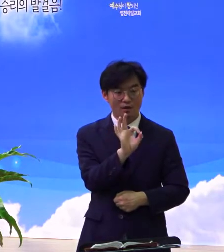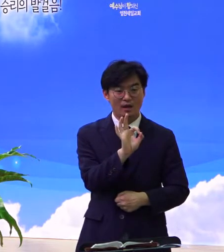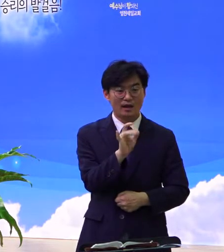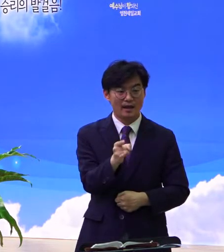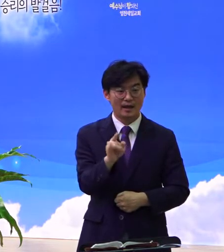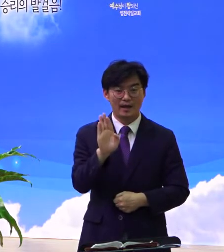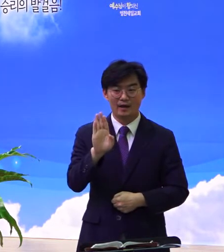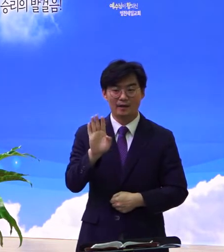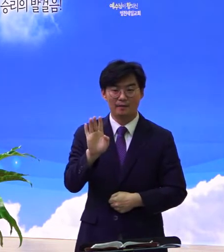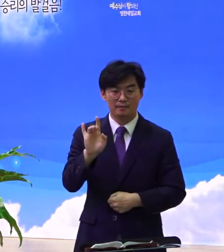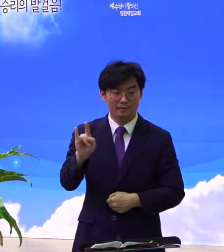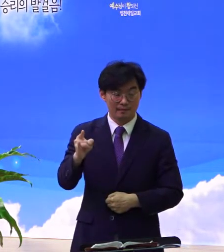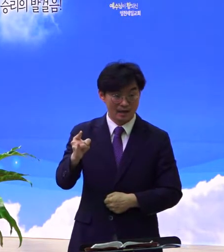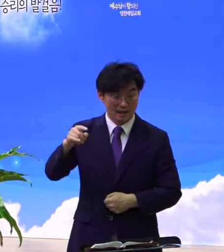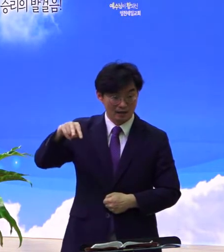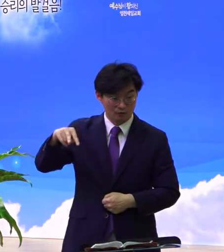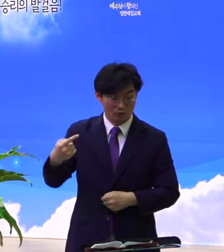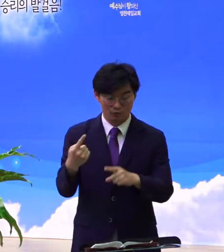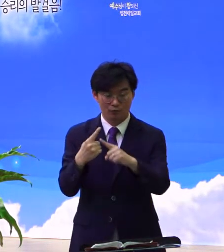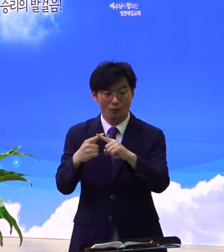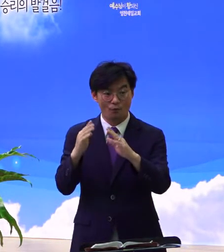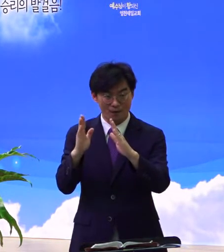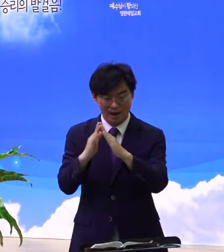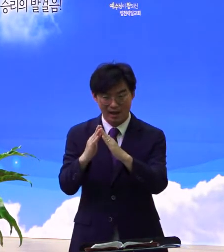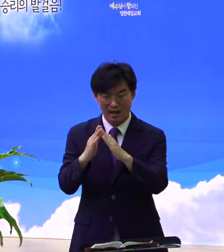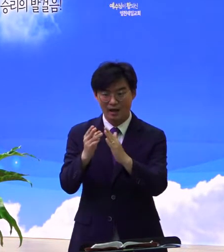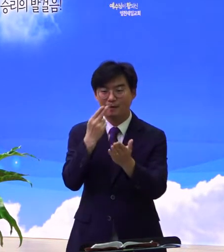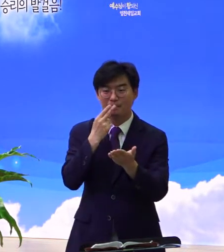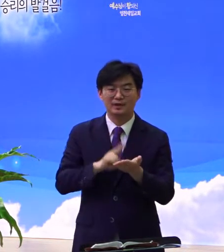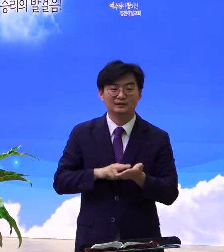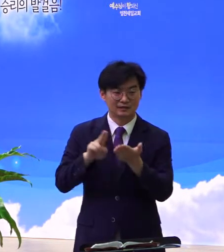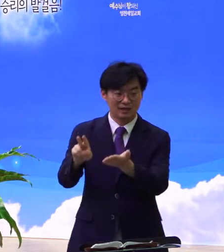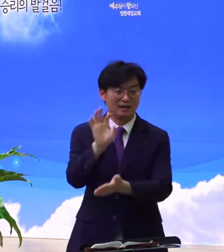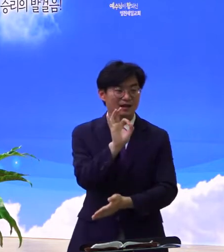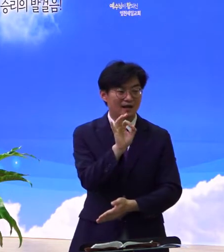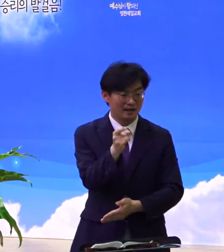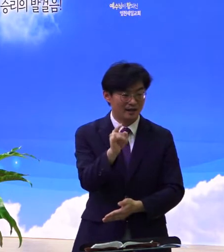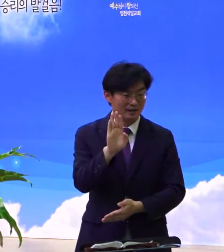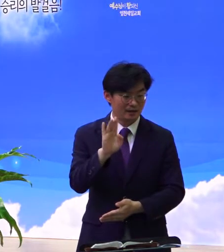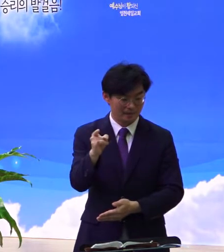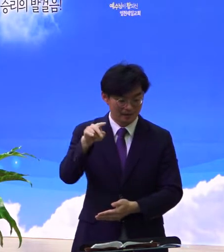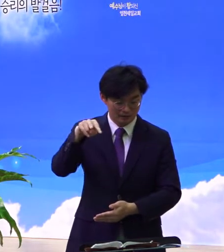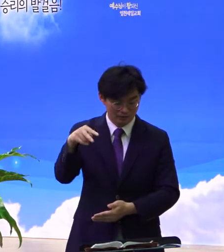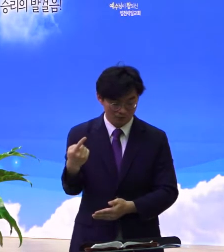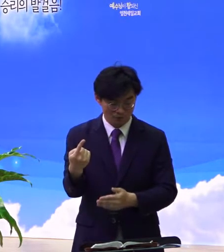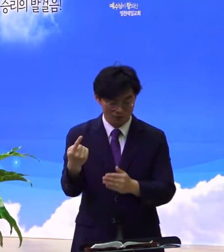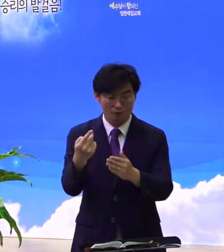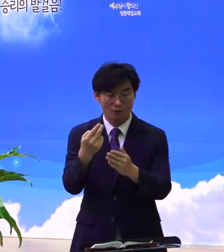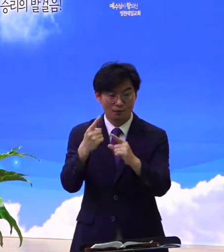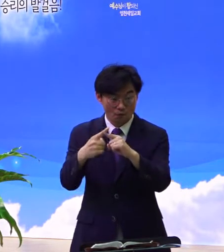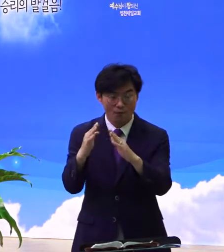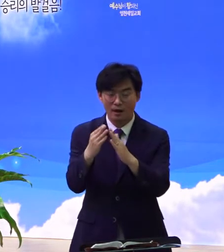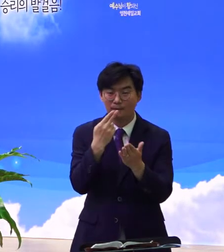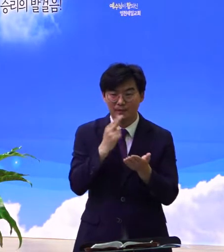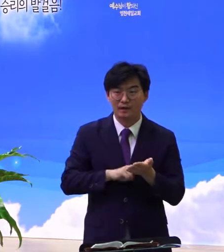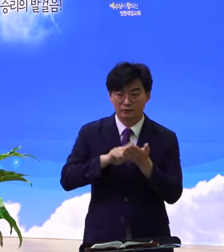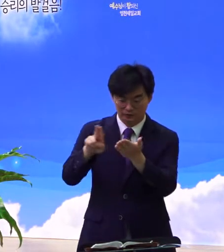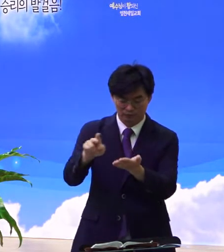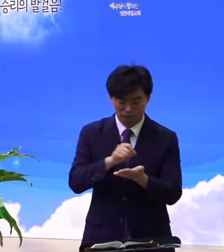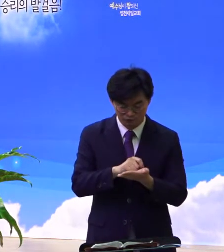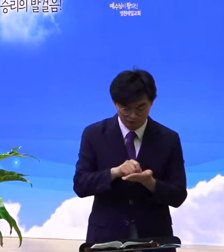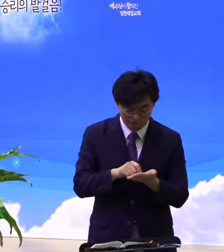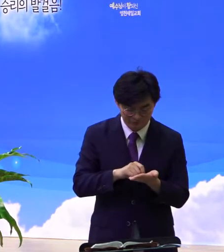그 편지가 에베소서죠. 아마 사역할 때처럼 눈물로 편지를 썼을 겁니다. 편지를 쓰면서 그